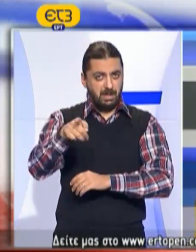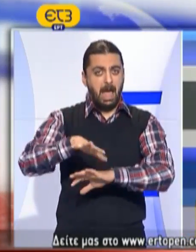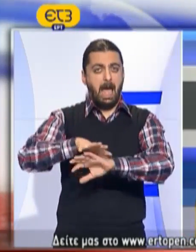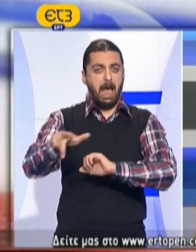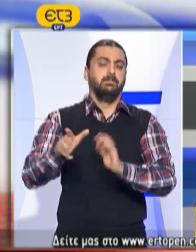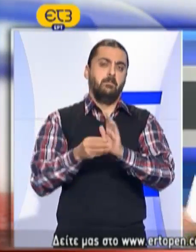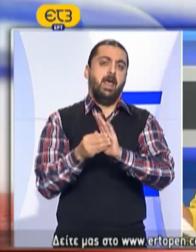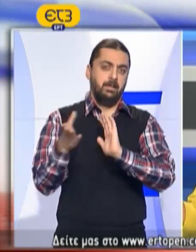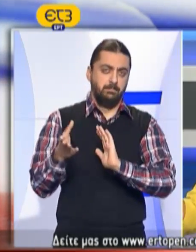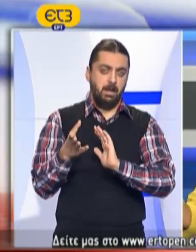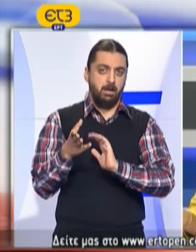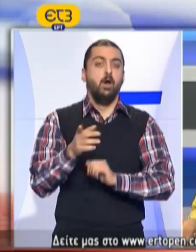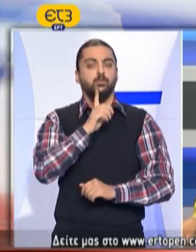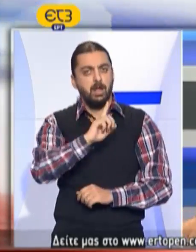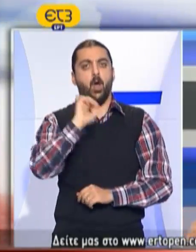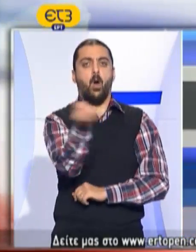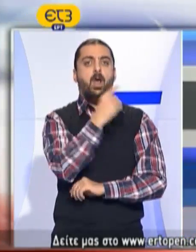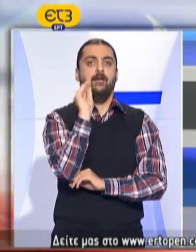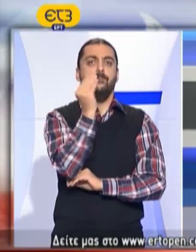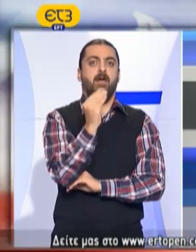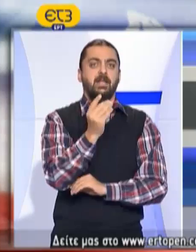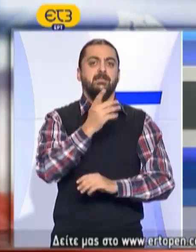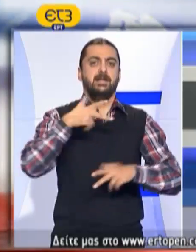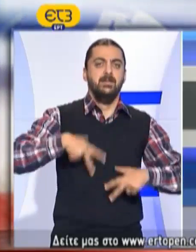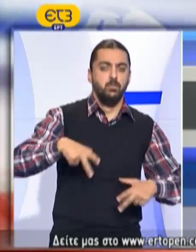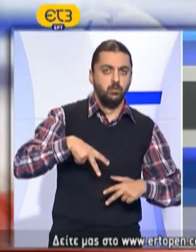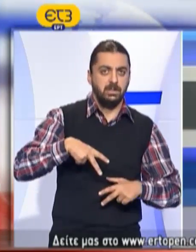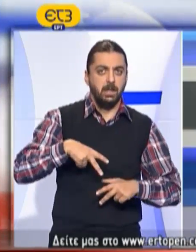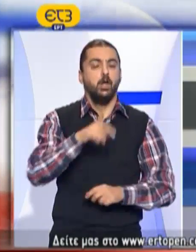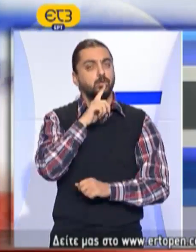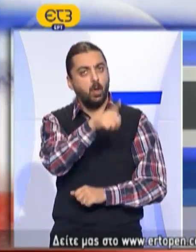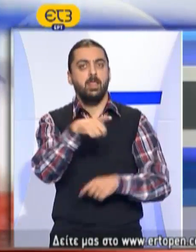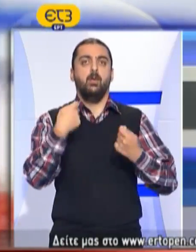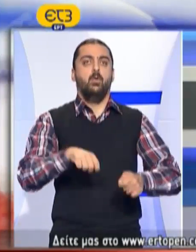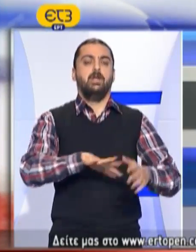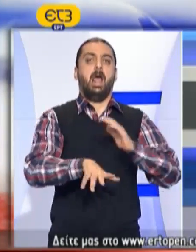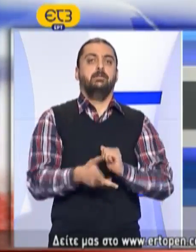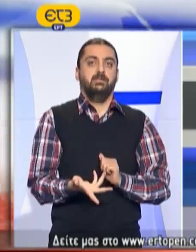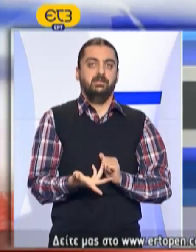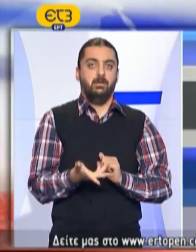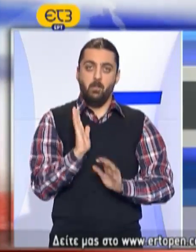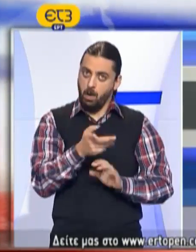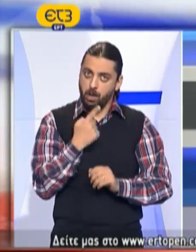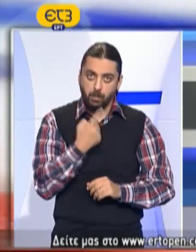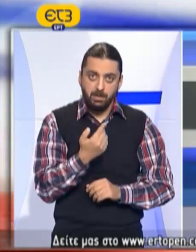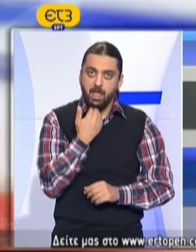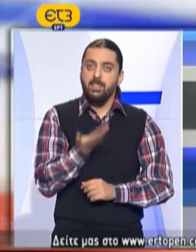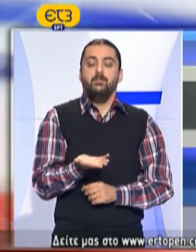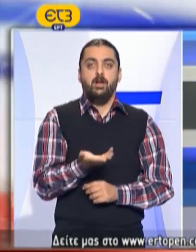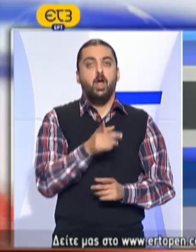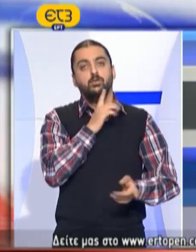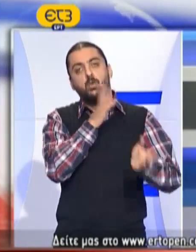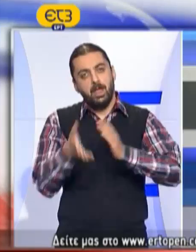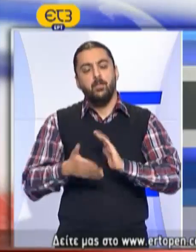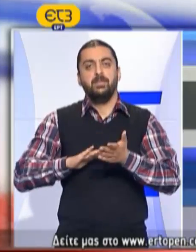ότι δηλαδή όλοι υποφελήθηκαν οικονομικά από τη θέση την οποία είχαν και πλούτησαν μέσω αυτής, καταλαβαίνετε ότι αυτό θα ήταν